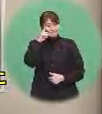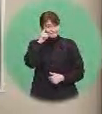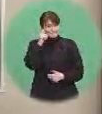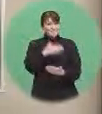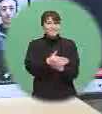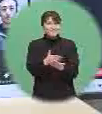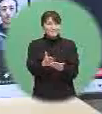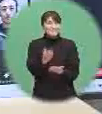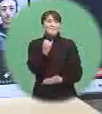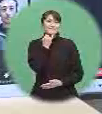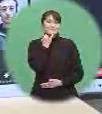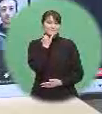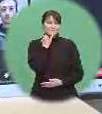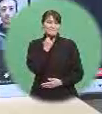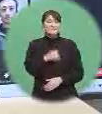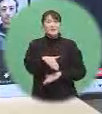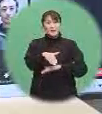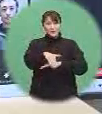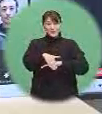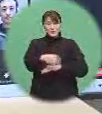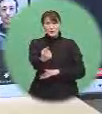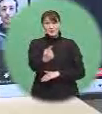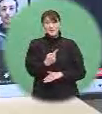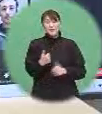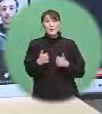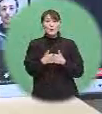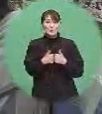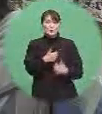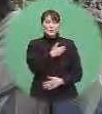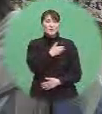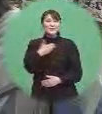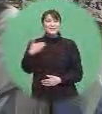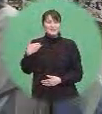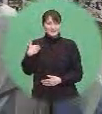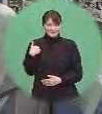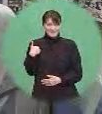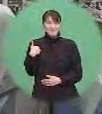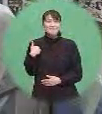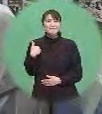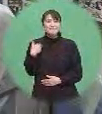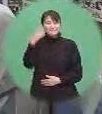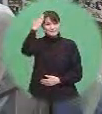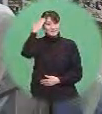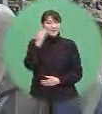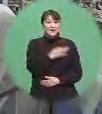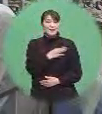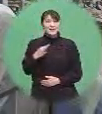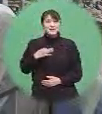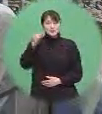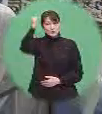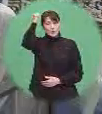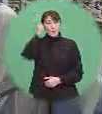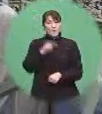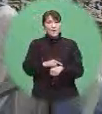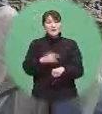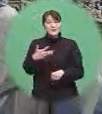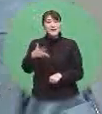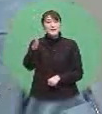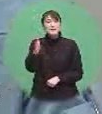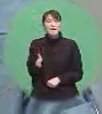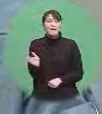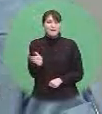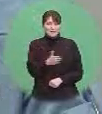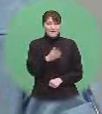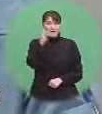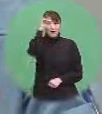いと。 窓口では対面での相談にも対応していて、平日の午前8時半から